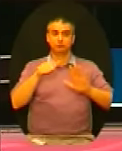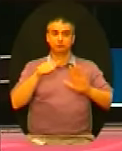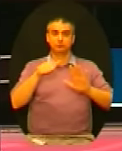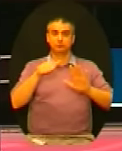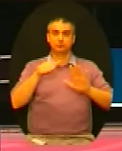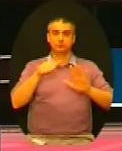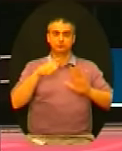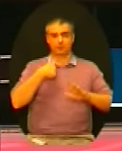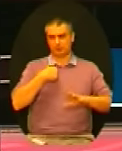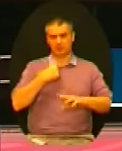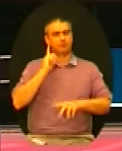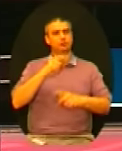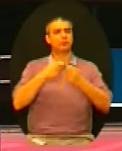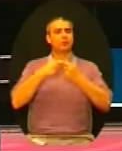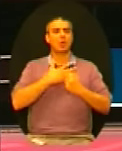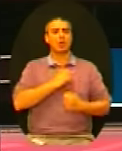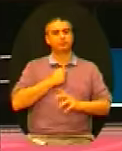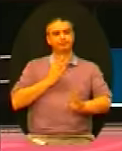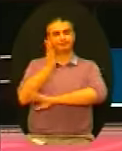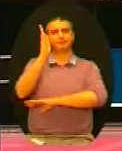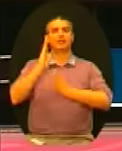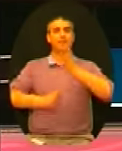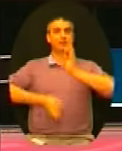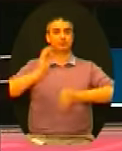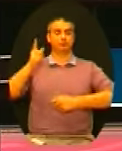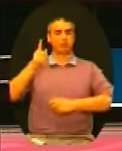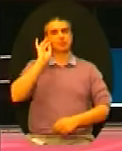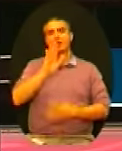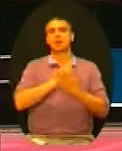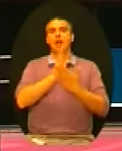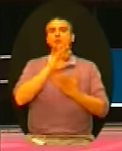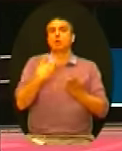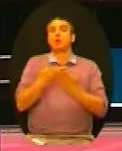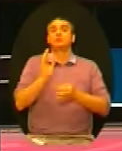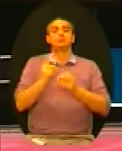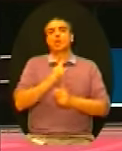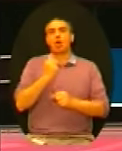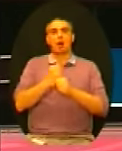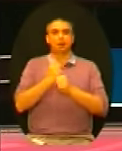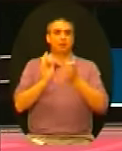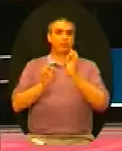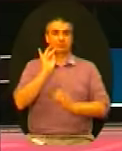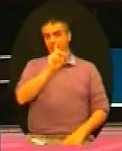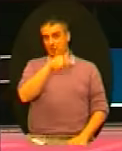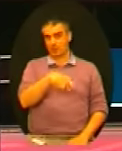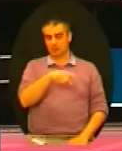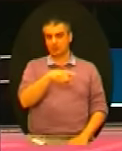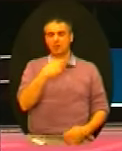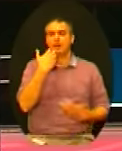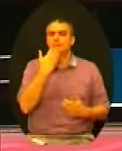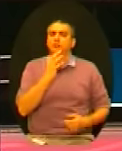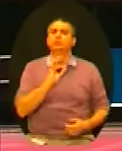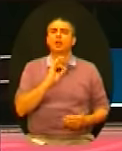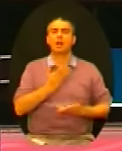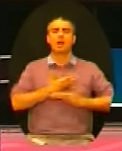2006, עתרתי בשם תנועת אומץ לבית המשפט כנגד החלטה של היועץ המשפטי שלא להעמיד את אולמרט לדין בפרשה